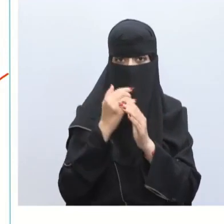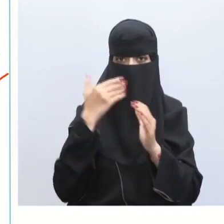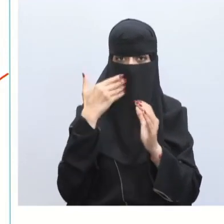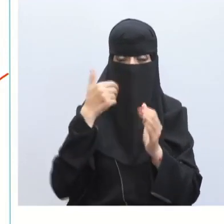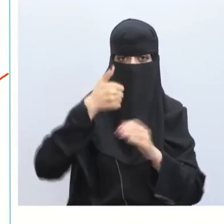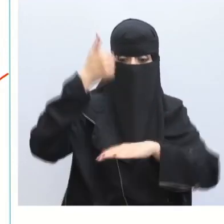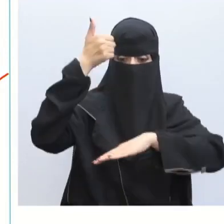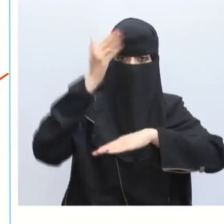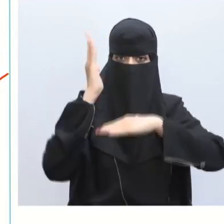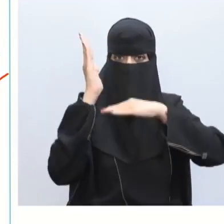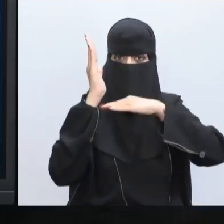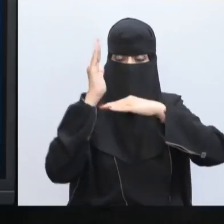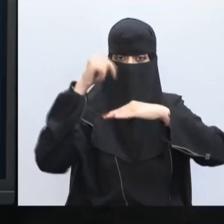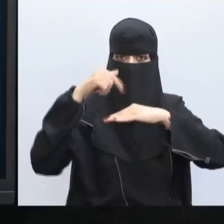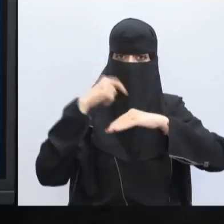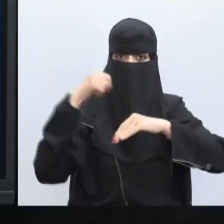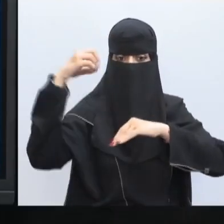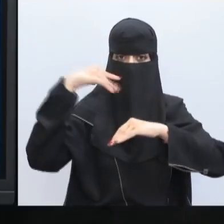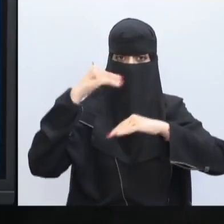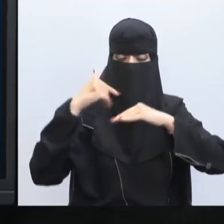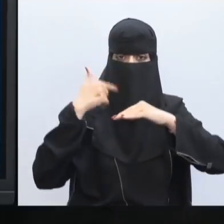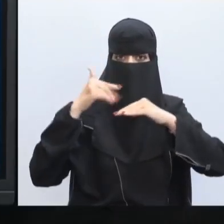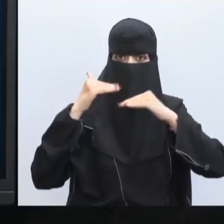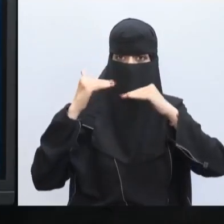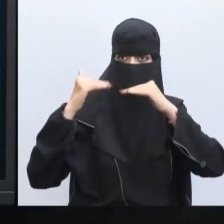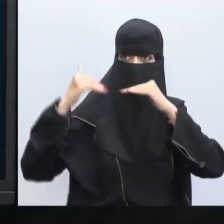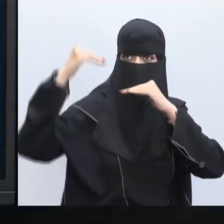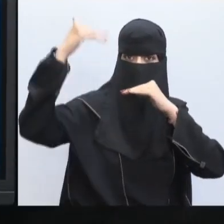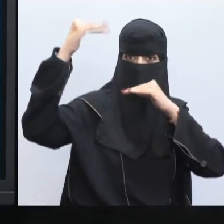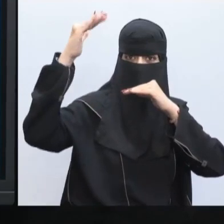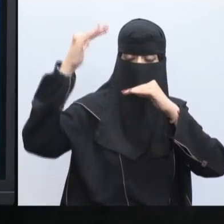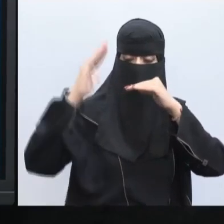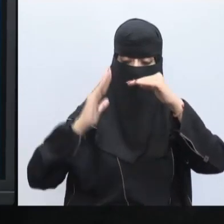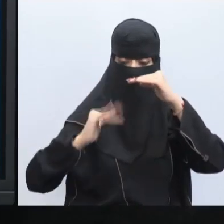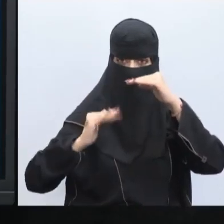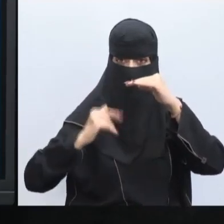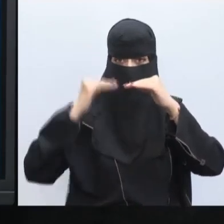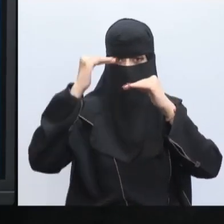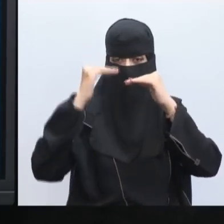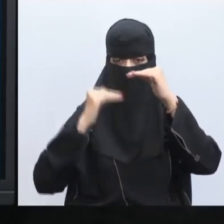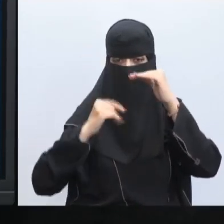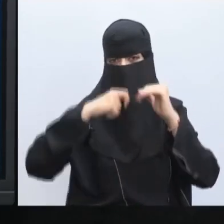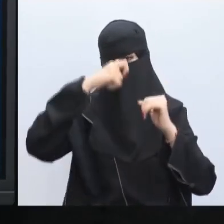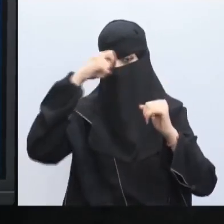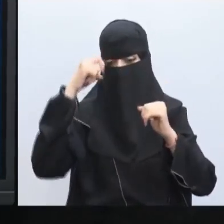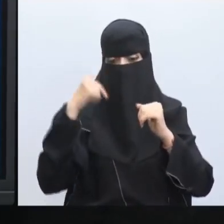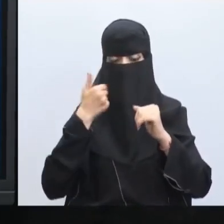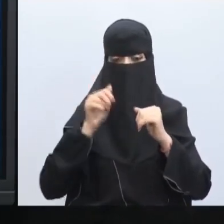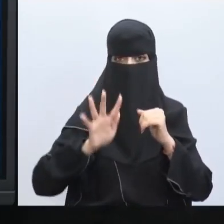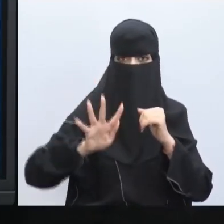الشمس وتنخفض الحراره كلما ابتعدنا عن خط الاستواء